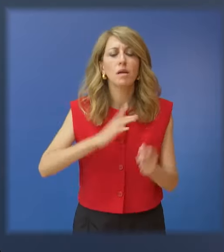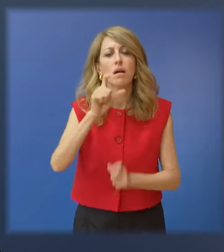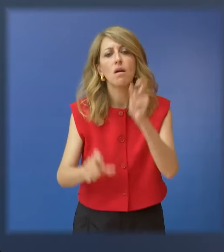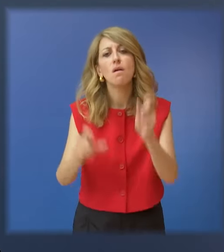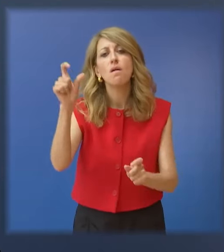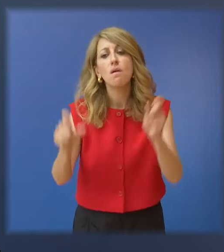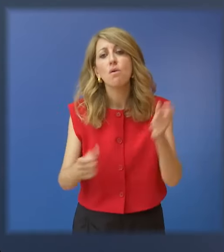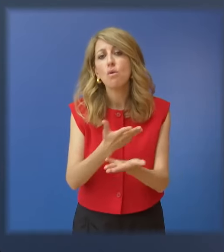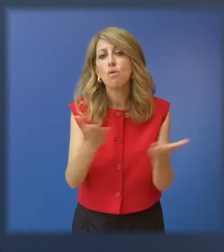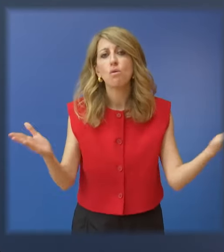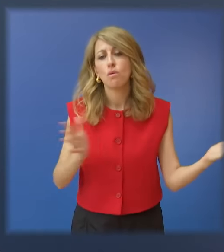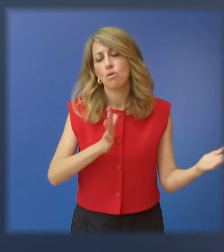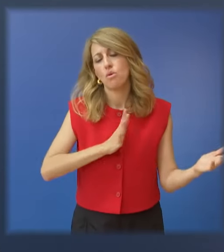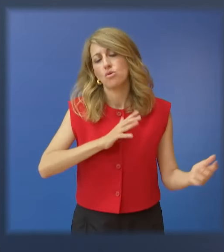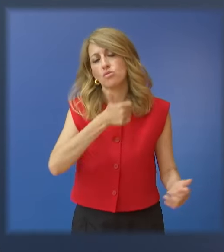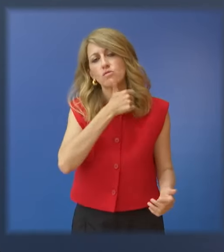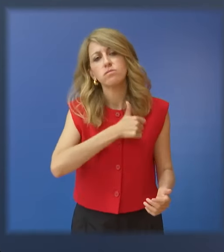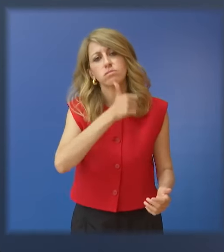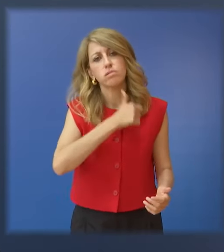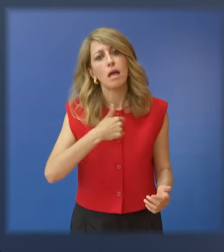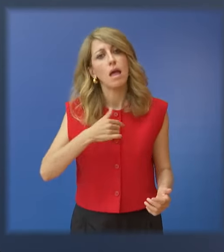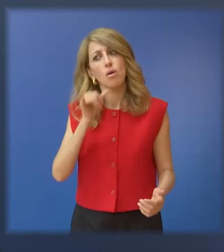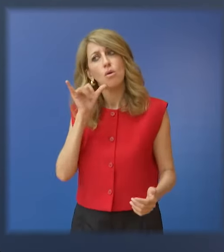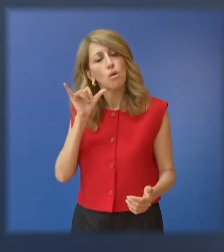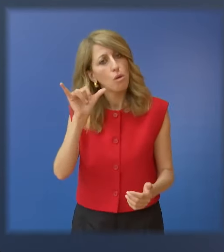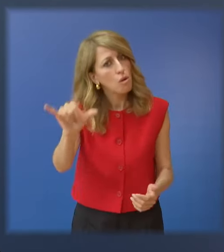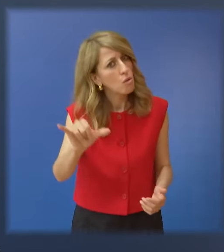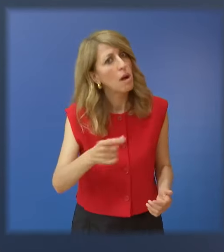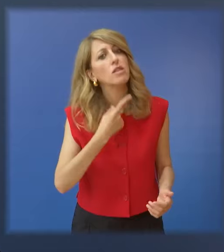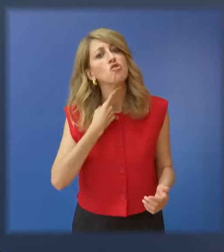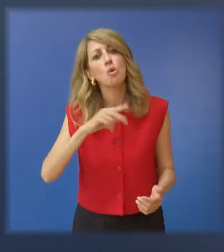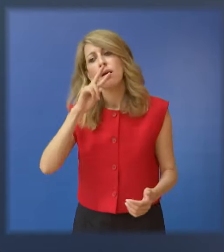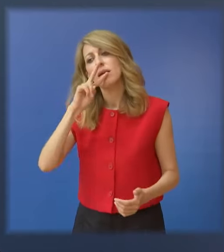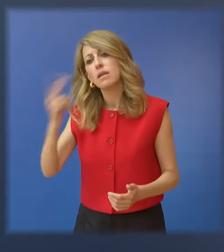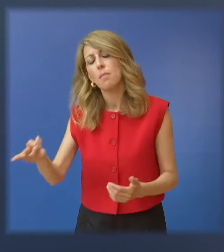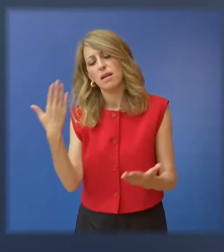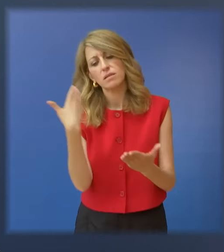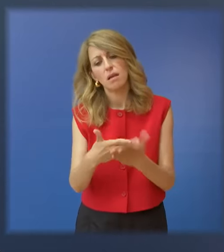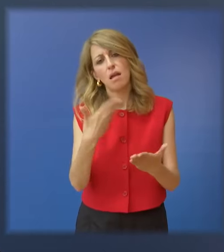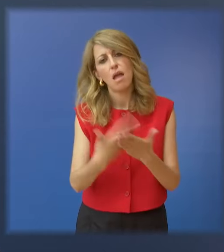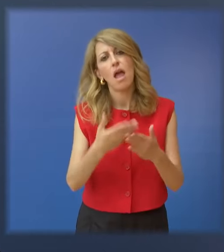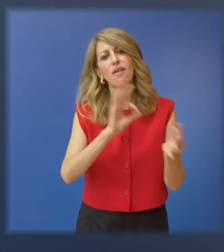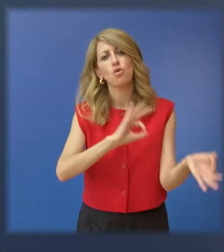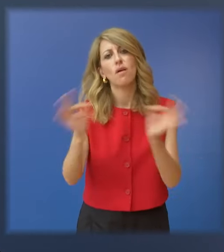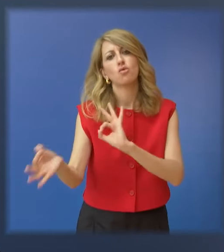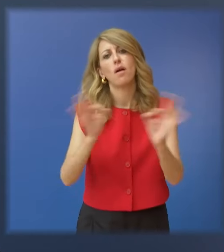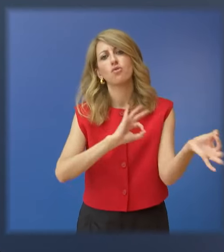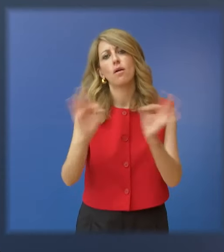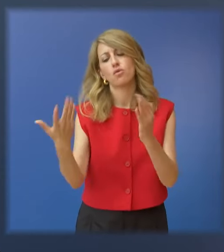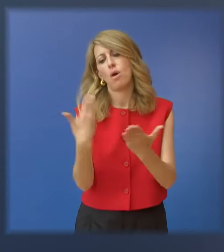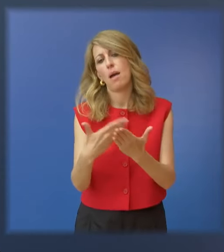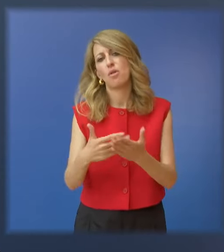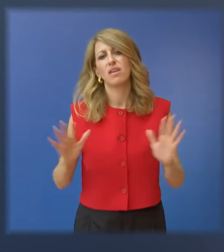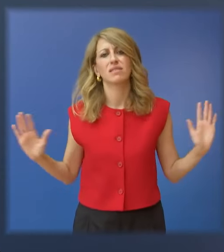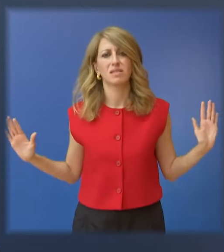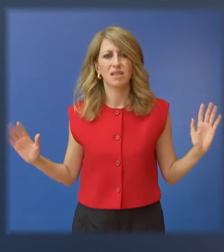δεδομένα με στοιχεία απολογισμού θα μου επιτρέψετε να σταθώ περισσότερο σε αυτά τα θέματα ε αυτές οι καταγγελίες